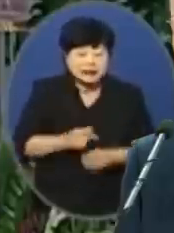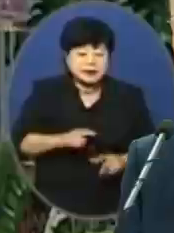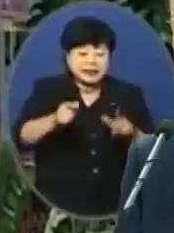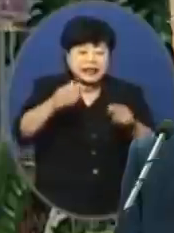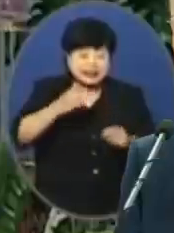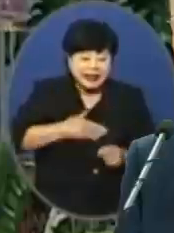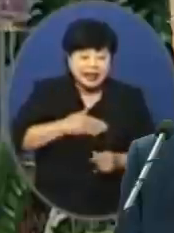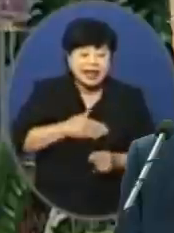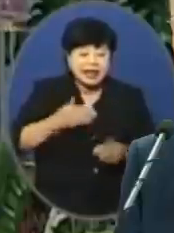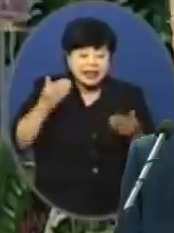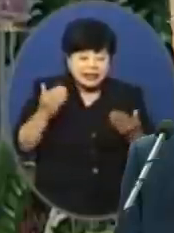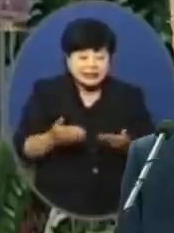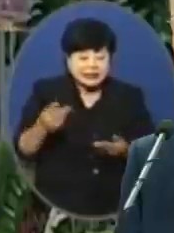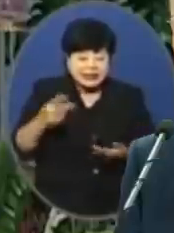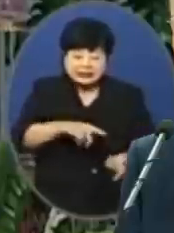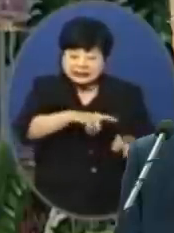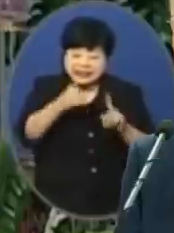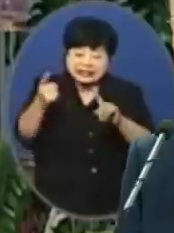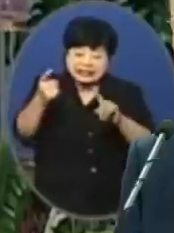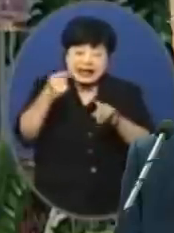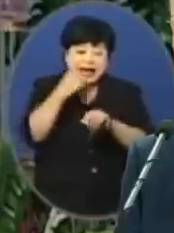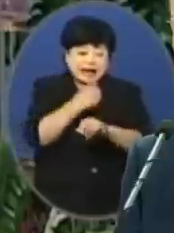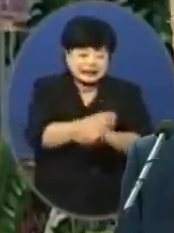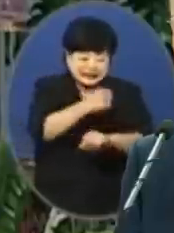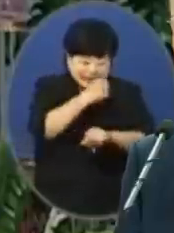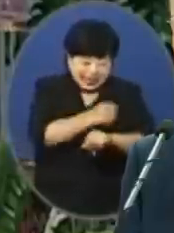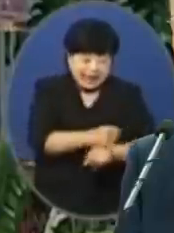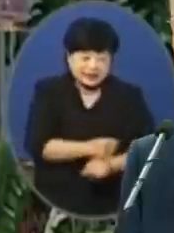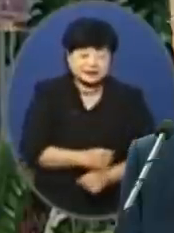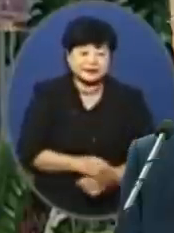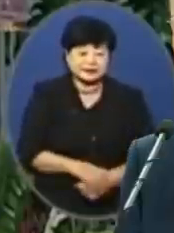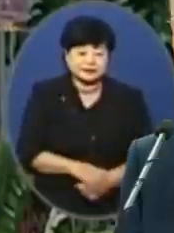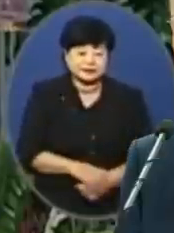날에 내가 이를 다시 살리라.